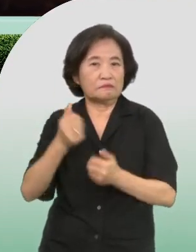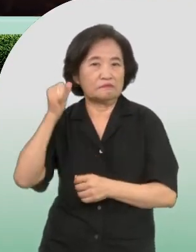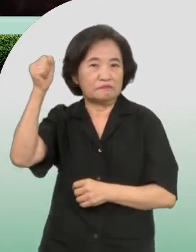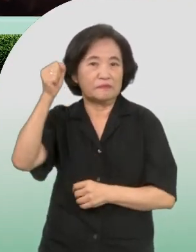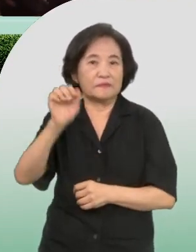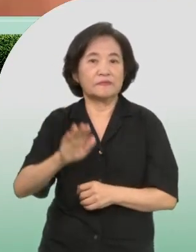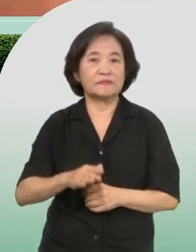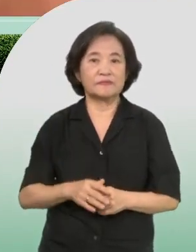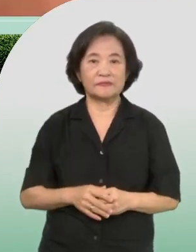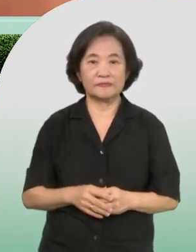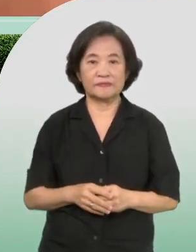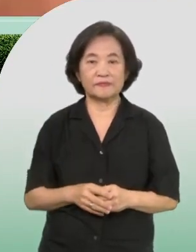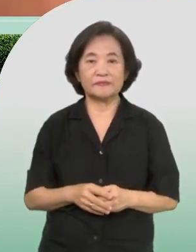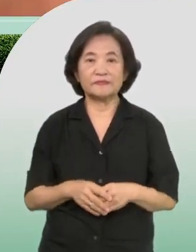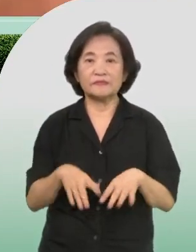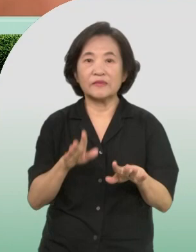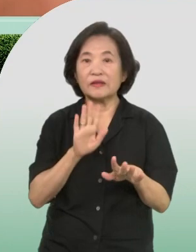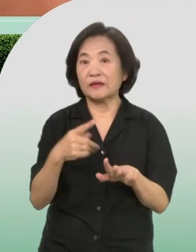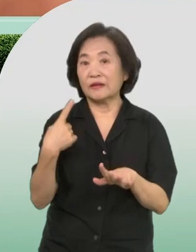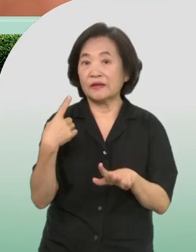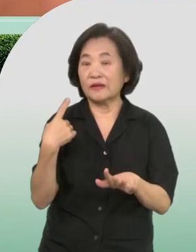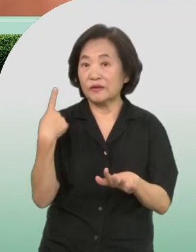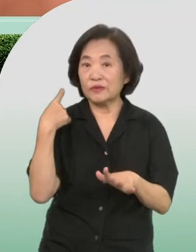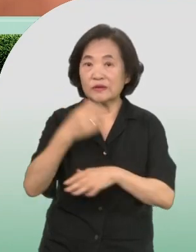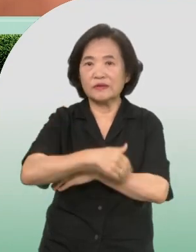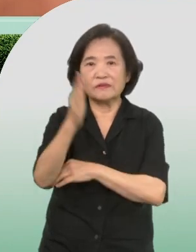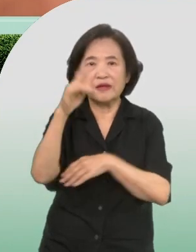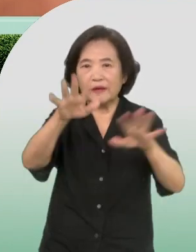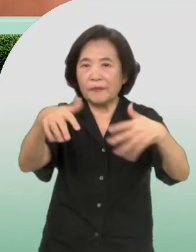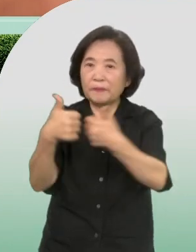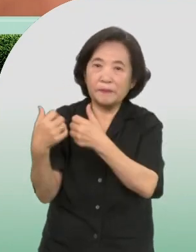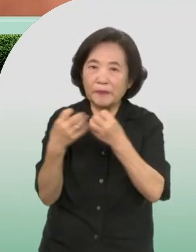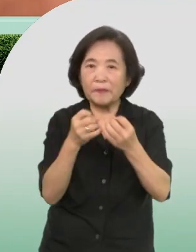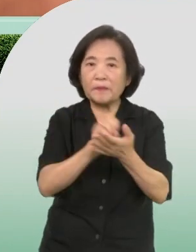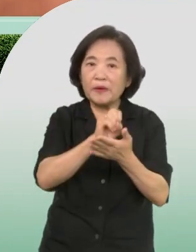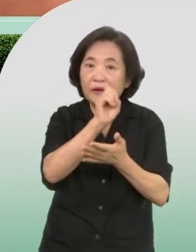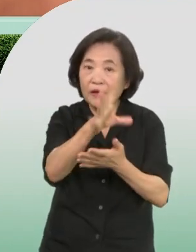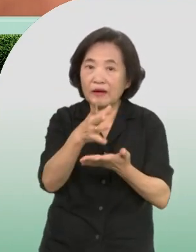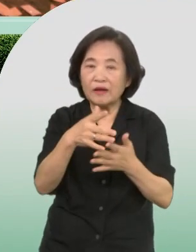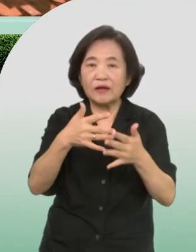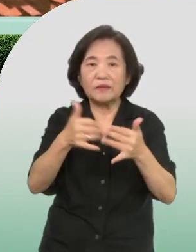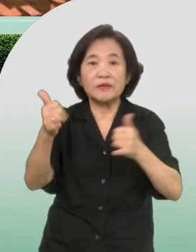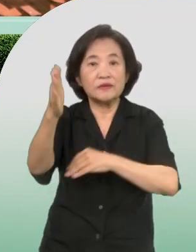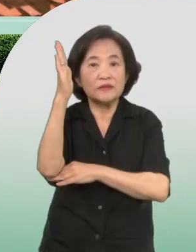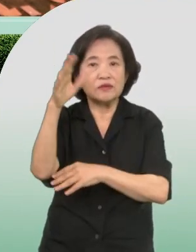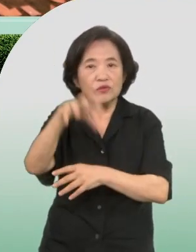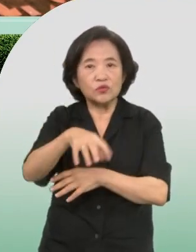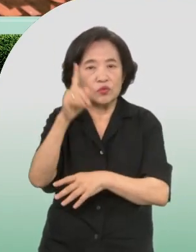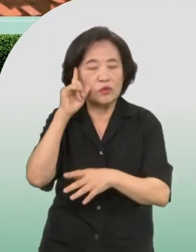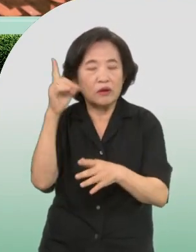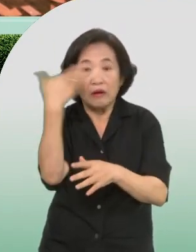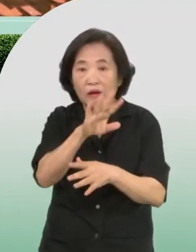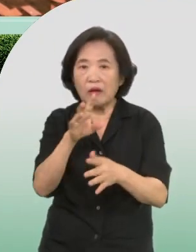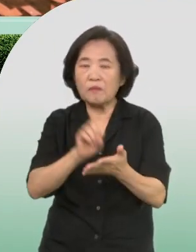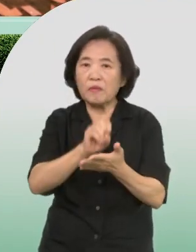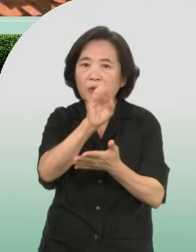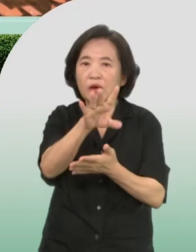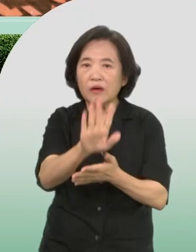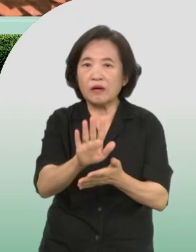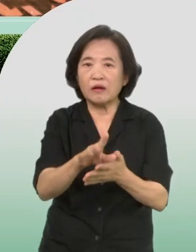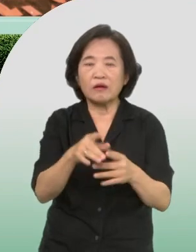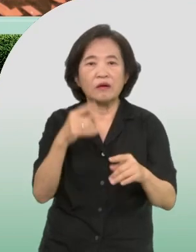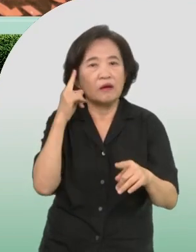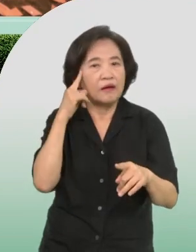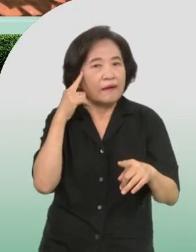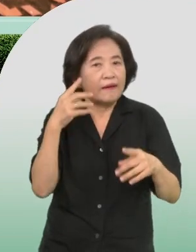座所在的民众强烈反对同抗议。在被新竹县政府开主干飞报下，民政处就提出